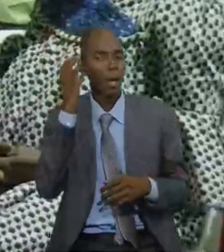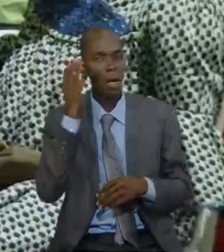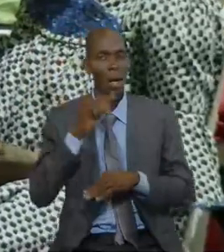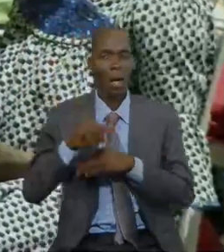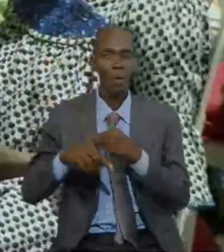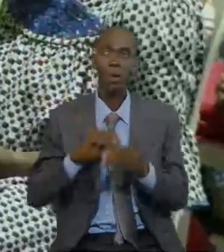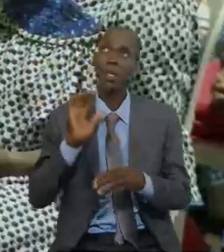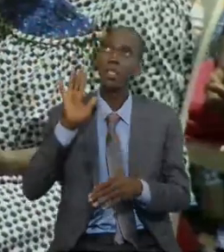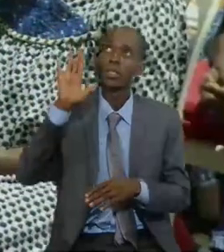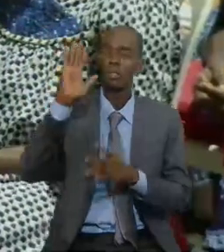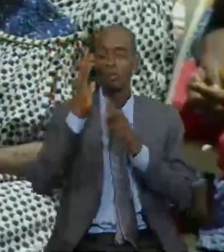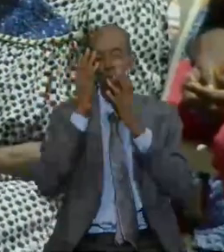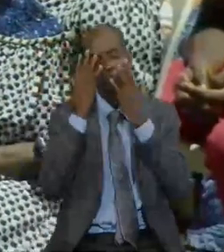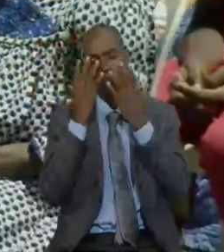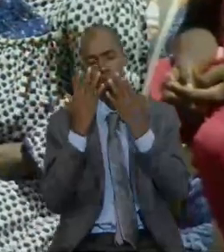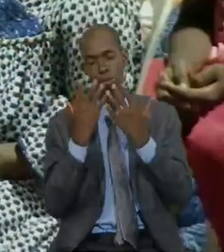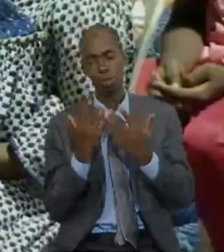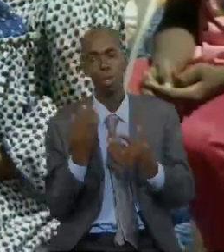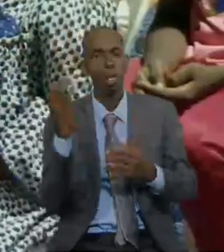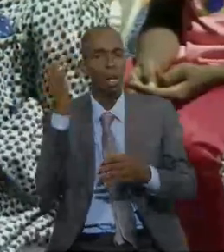sang sa tristesse